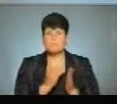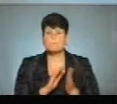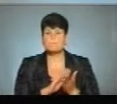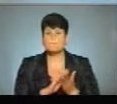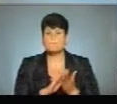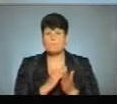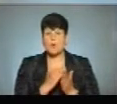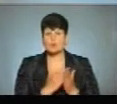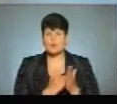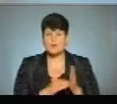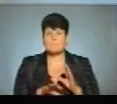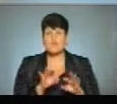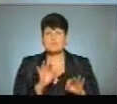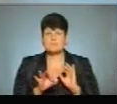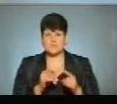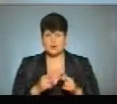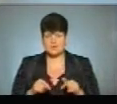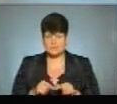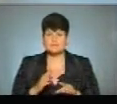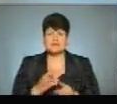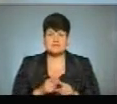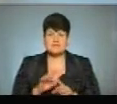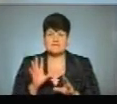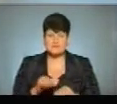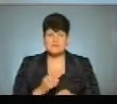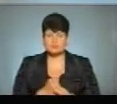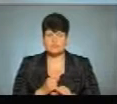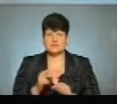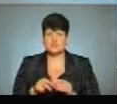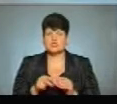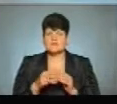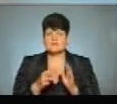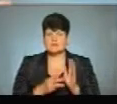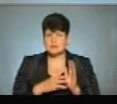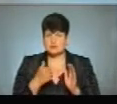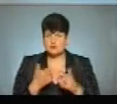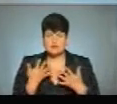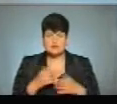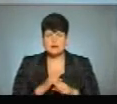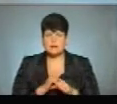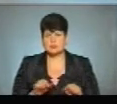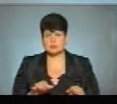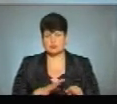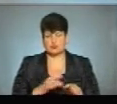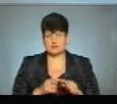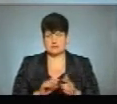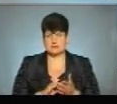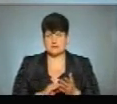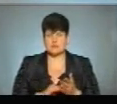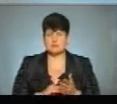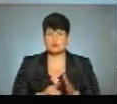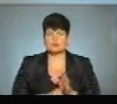про відбір цих організацій. Тобто ми це все зробили, просто ще в 2018 році не можна було цього оприлюднити, оскільки воно починає